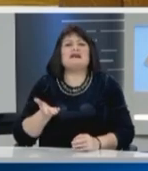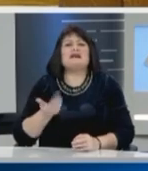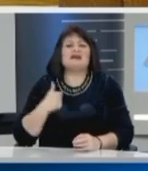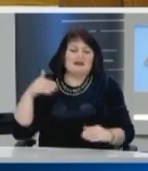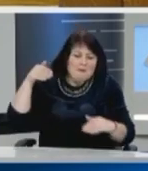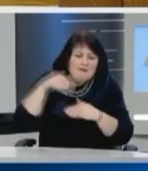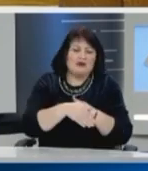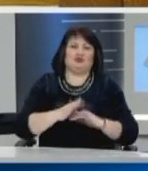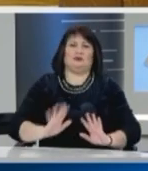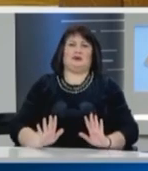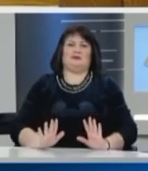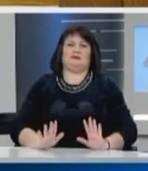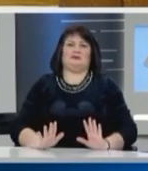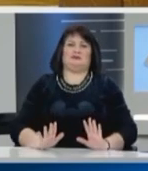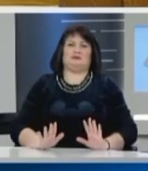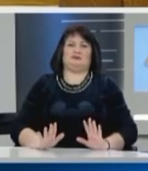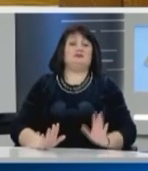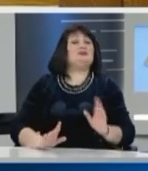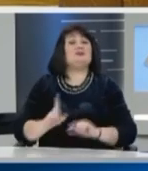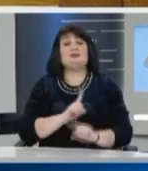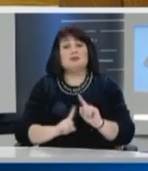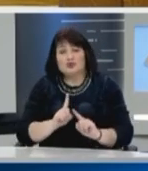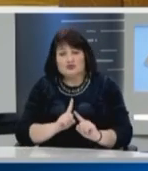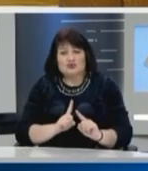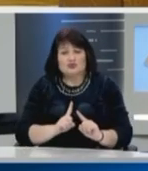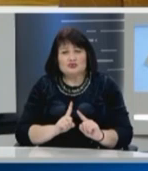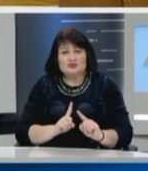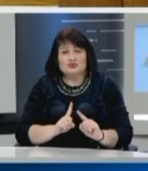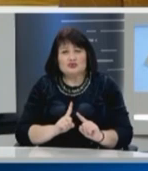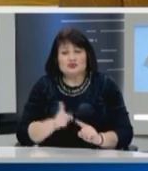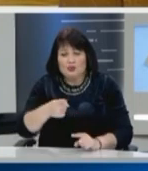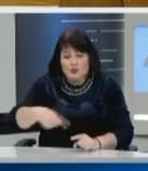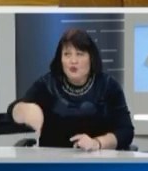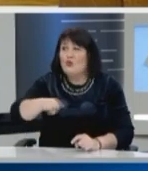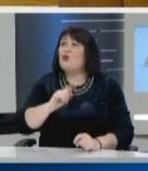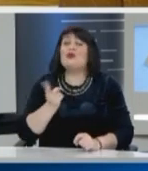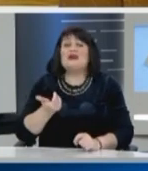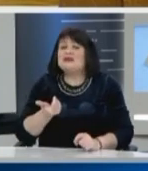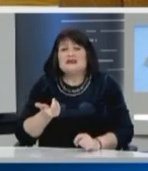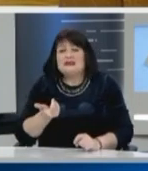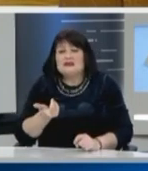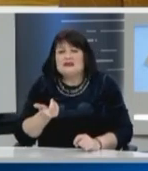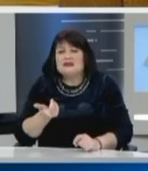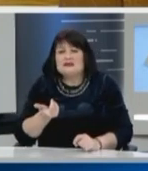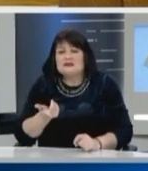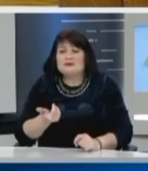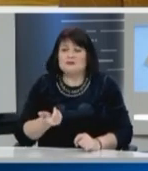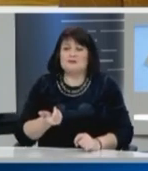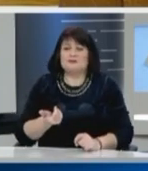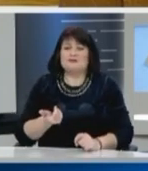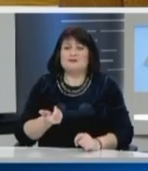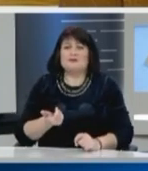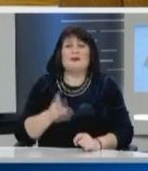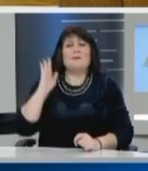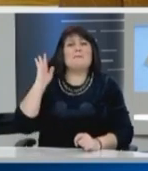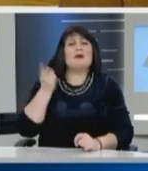να τη ρίξουν στα βράχια. Ποιοι? Εκείνοι που μέσα